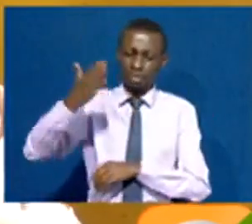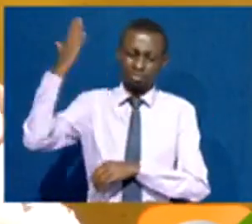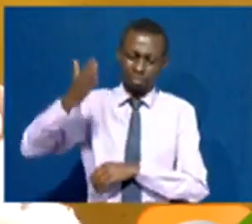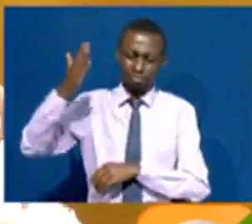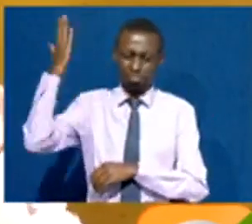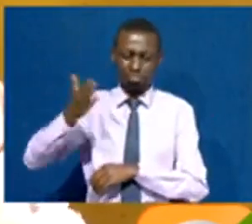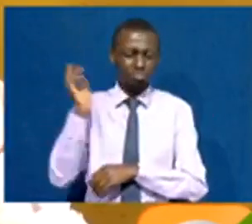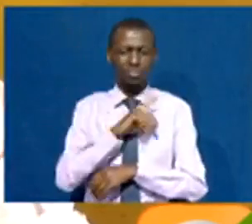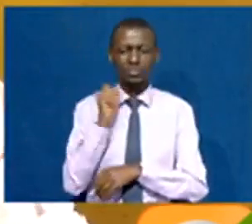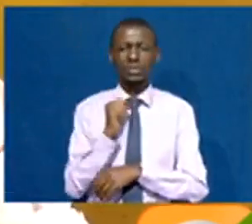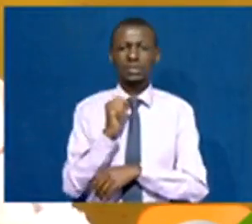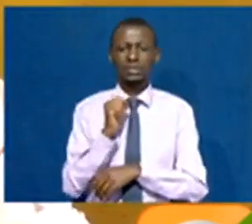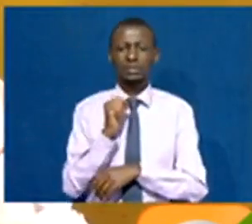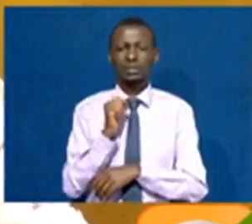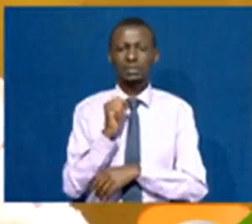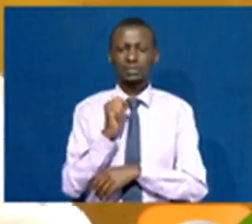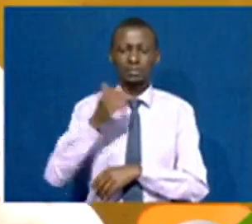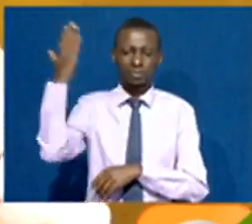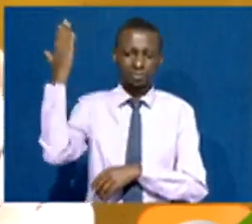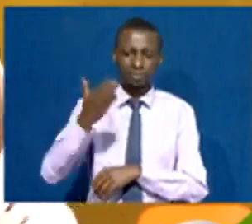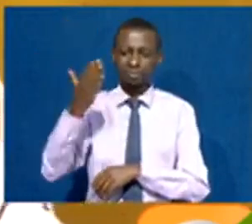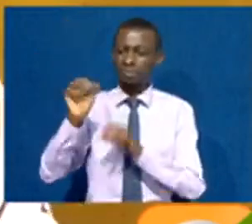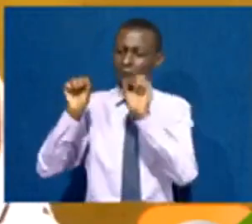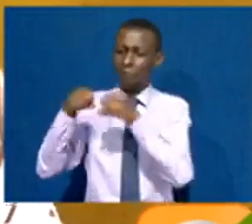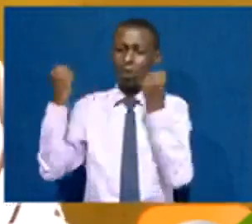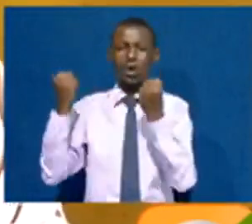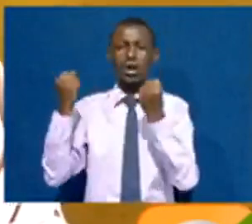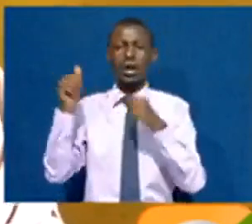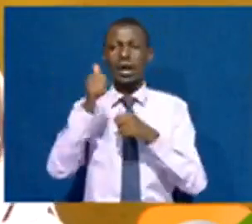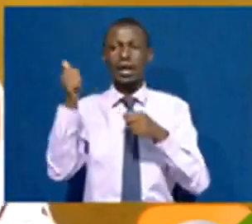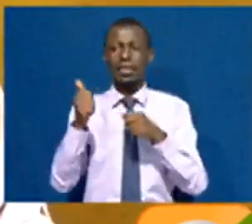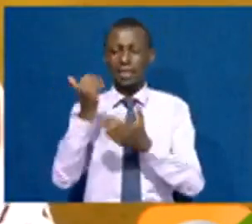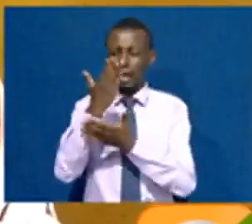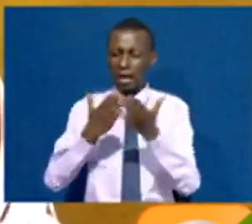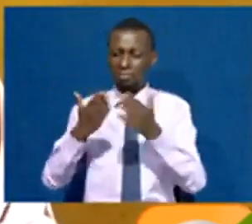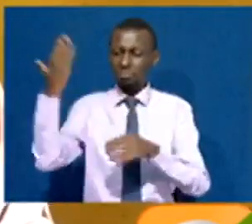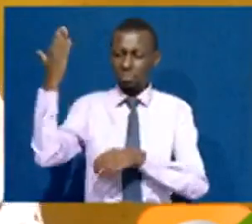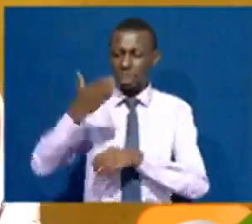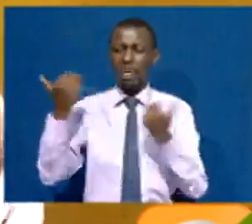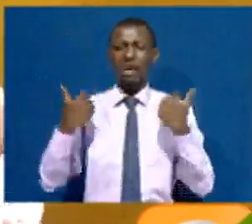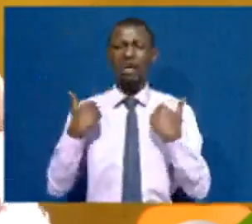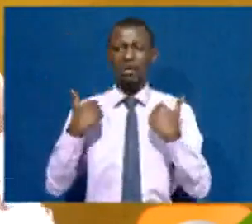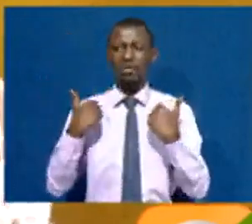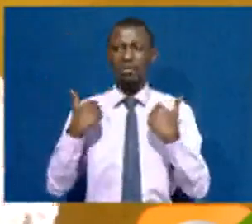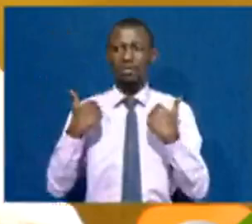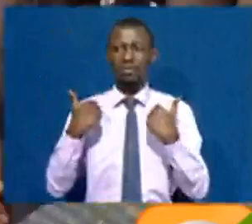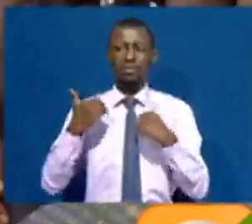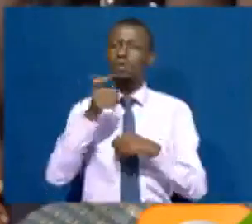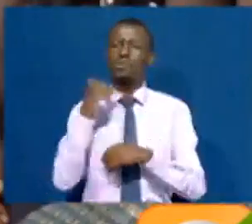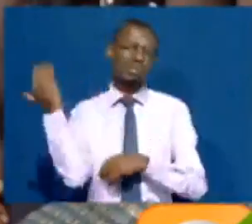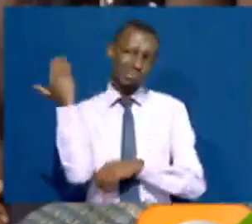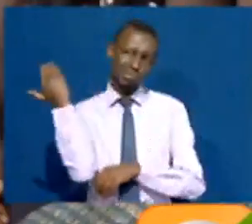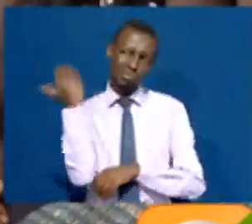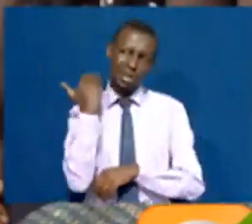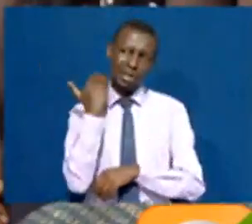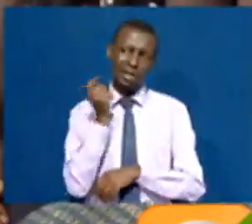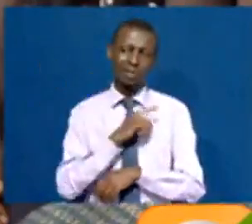wakamkataakata mpaka panga ikakatika wakapaki na panga nusu Hivi na hio nusu ikapaki tu kwaing hu kijanaata